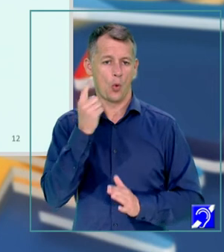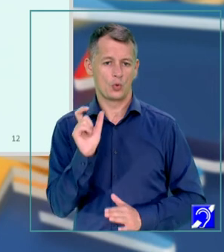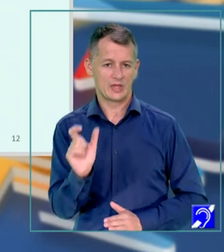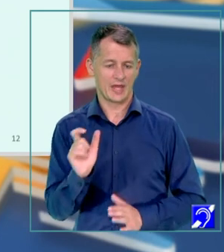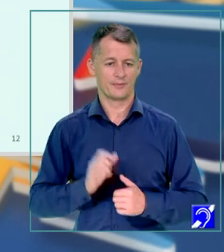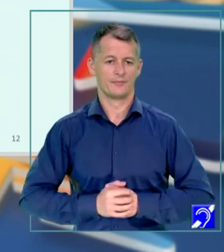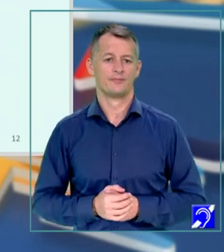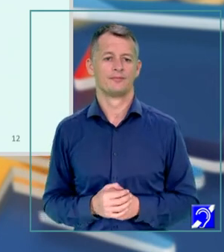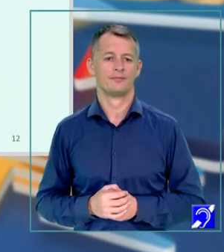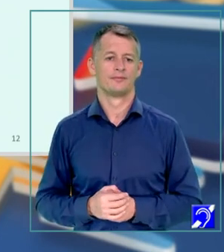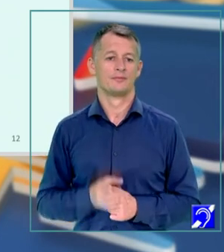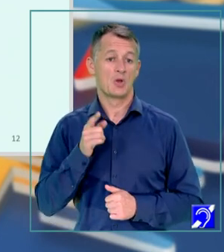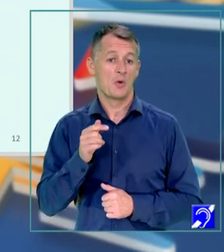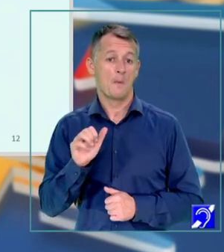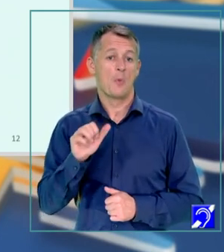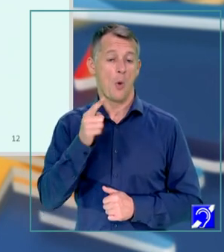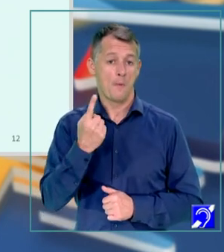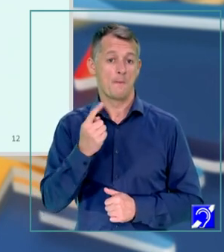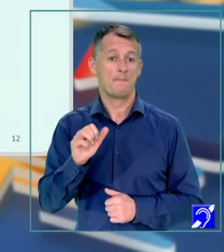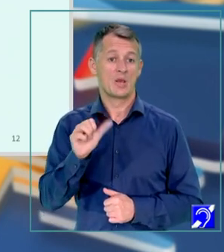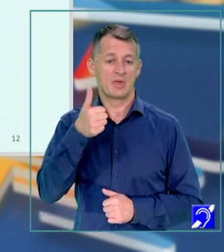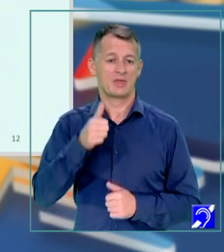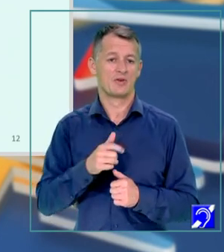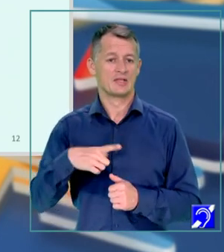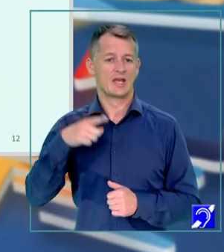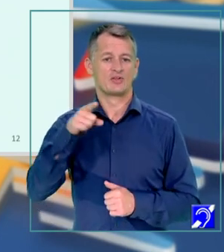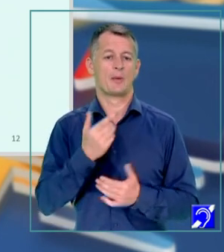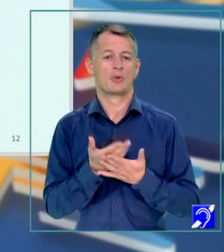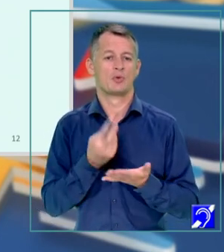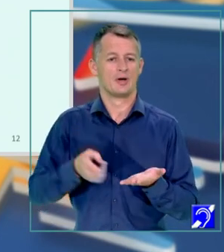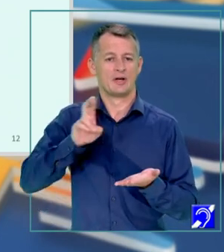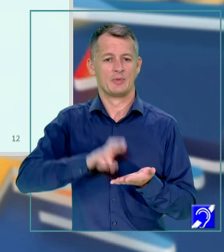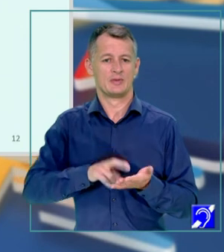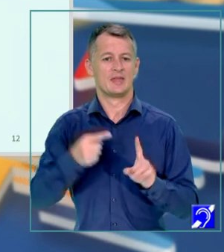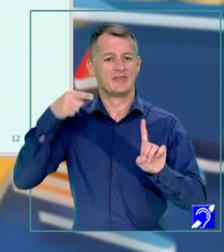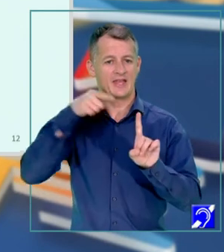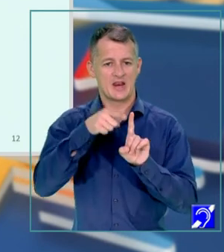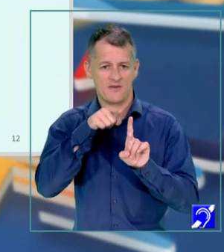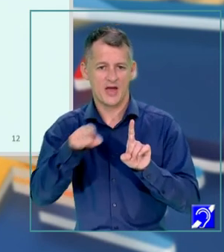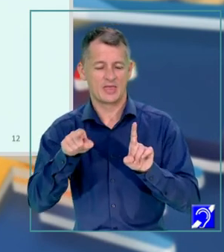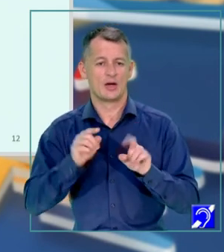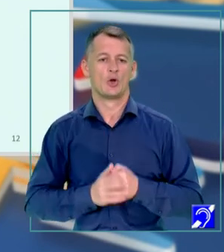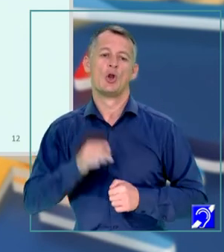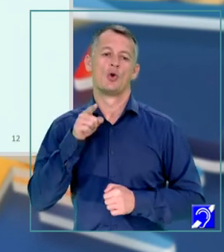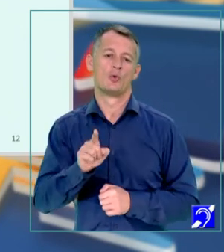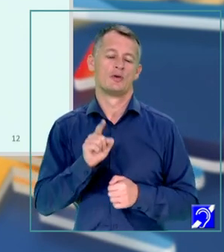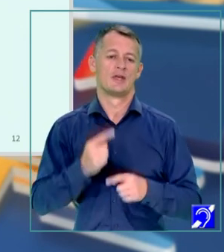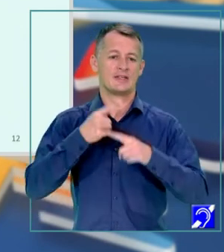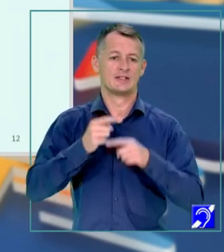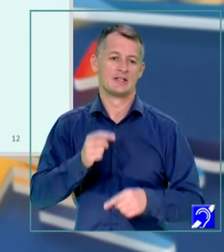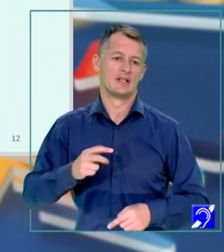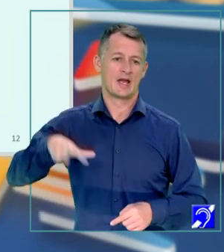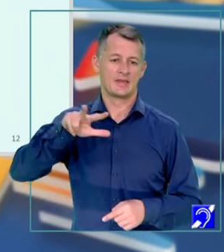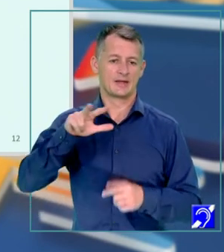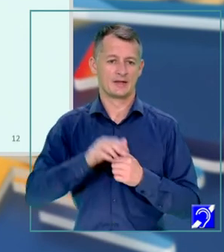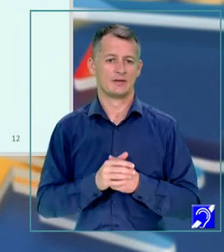Deci o primitivă este aceasta deoarece repetăm derivata lui lui x la trei este